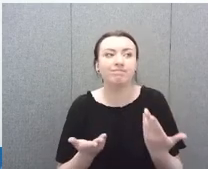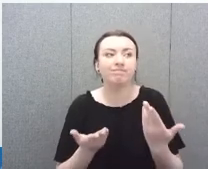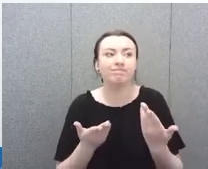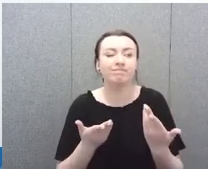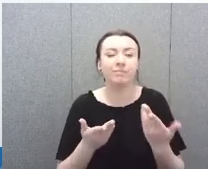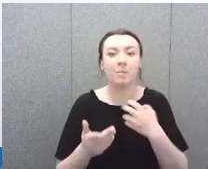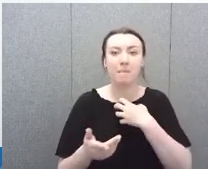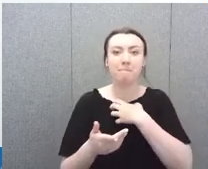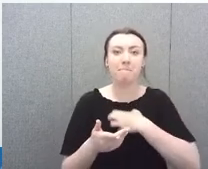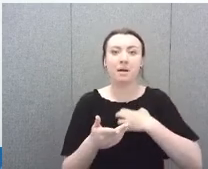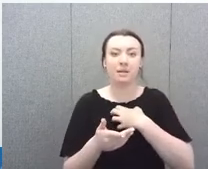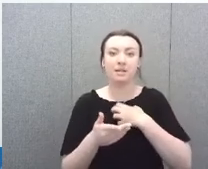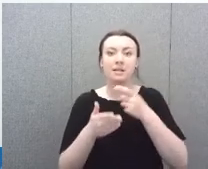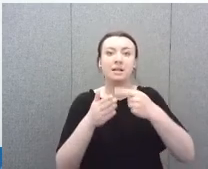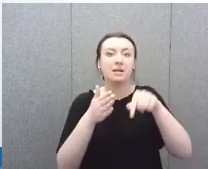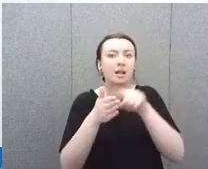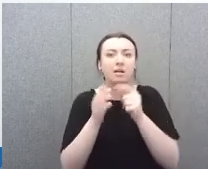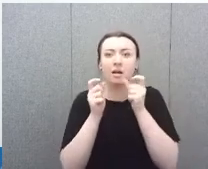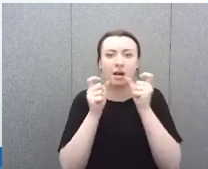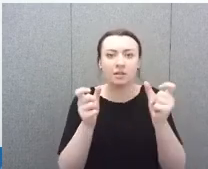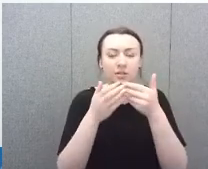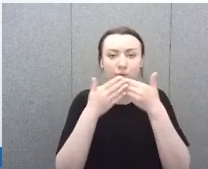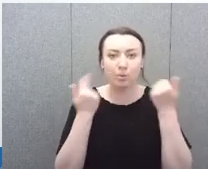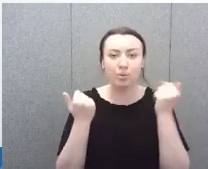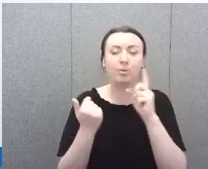Возможно, мы не ответили на основной вопрос,